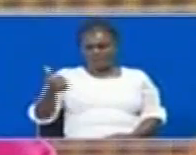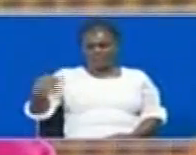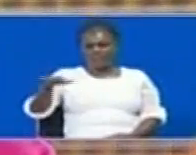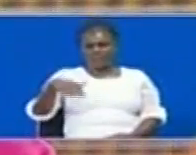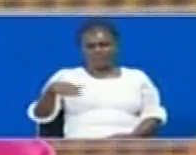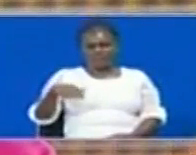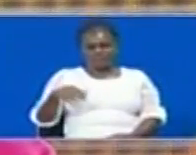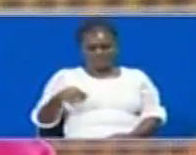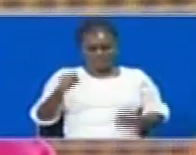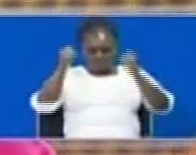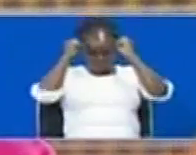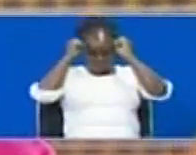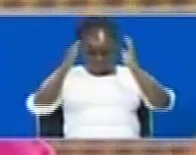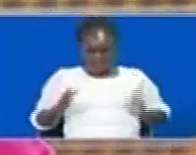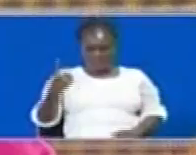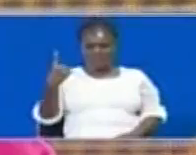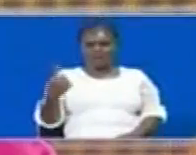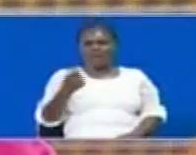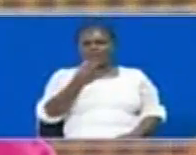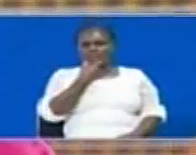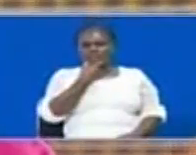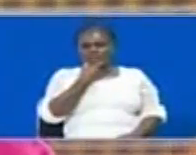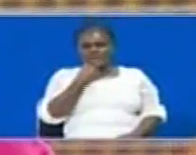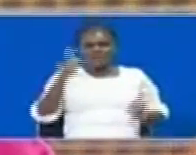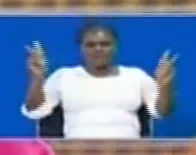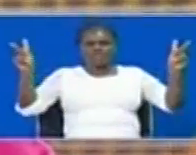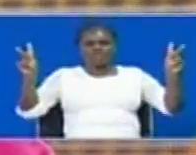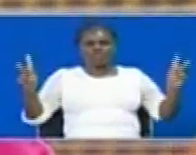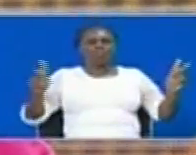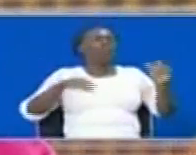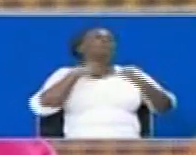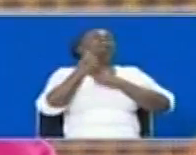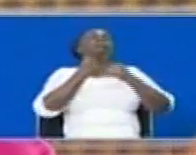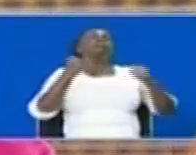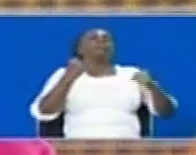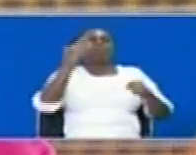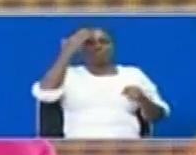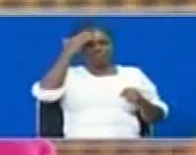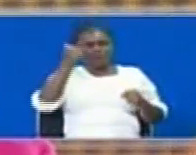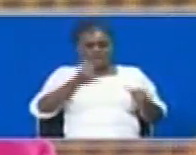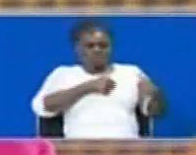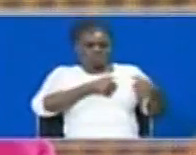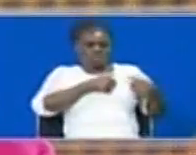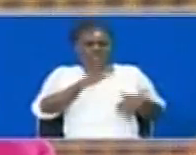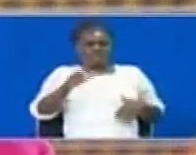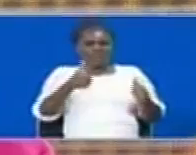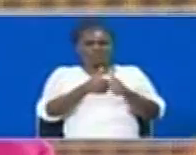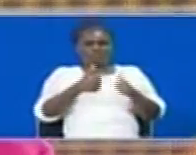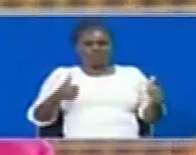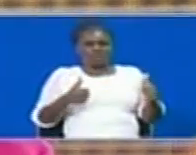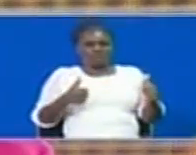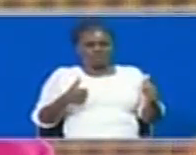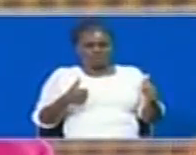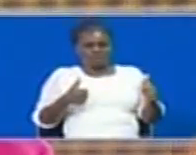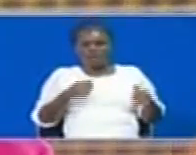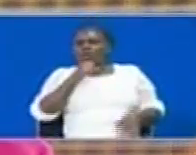Kwingineko, mwanafunzi mmoja katika eneo la Nyando katika kaunti ya Kisumu amejitia kitanzi baada ya kukataliwa na mpenziwe. Inadaiwa Joshua